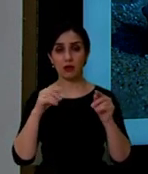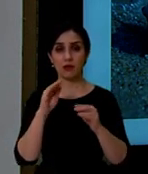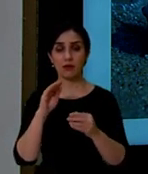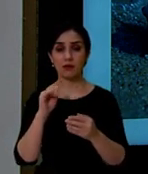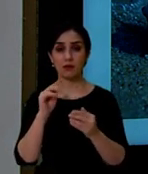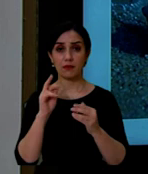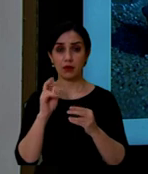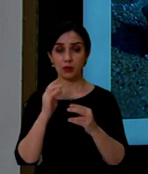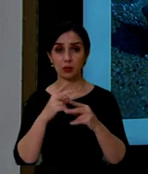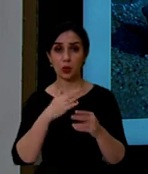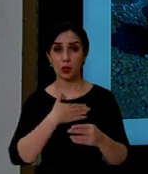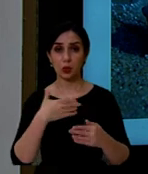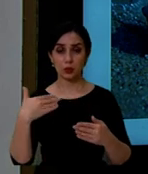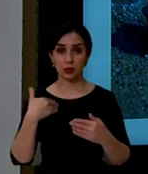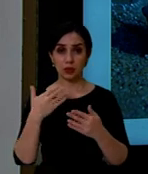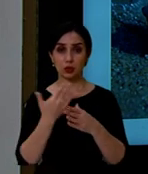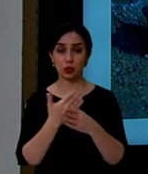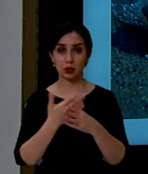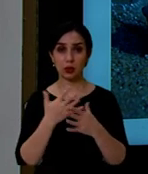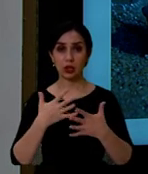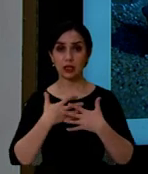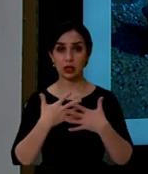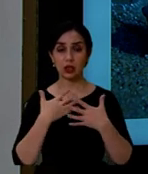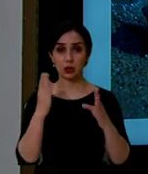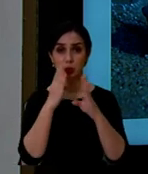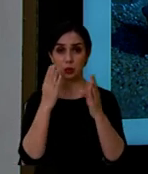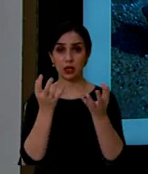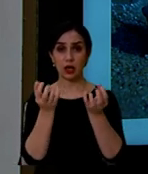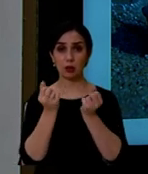esa o'pkasi yordamida kislorodni qabul qilishadi.